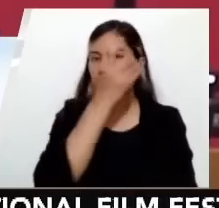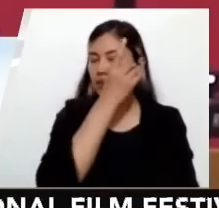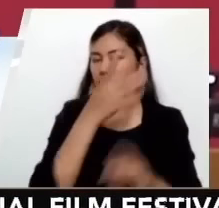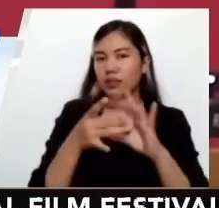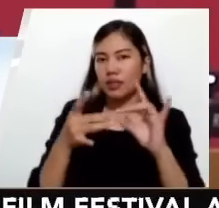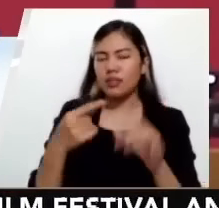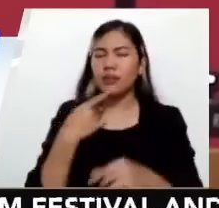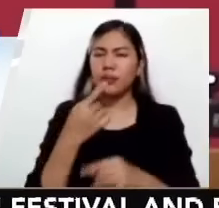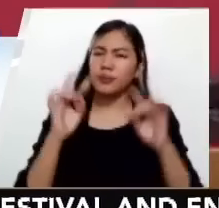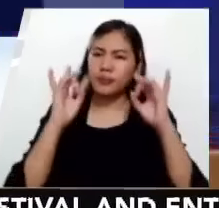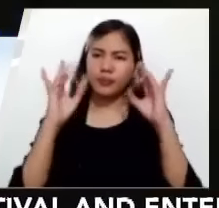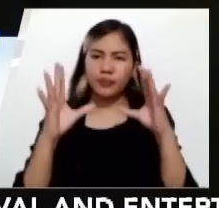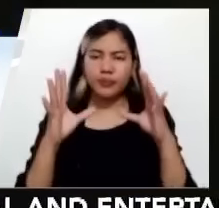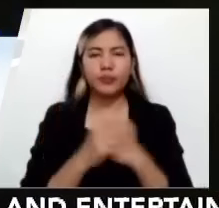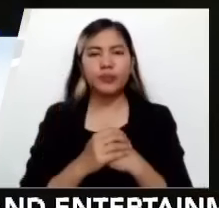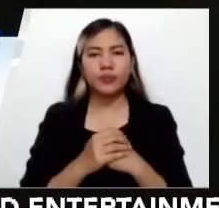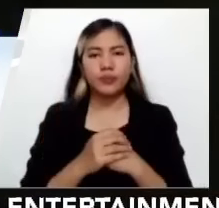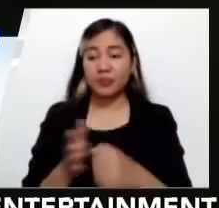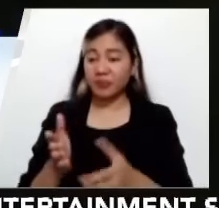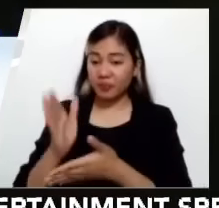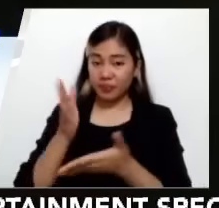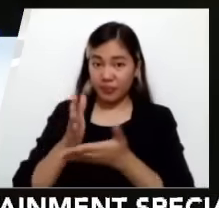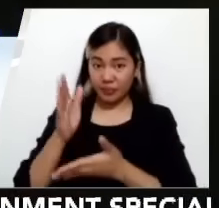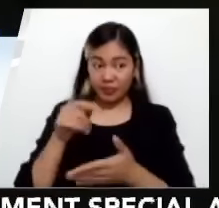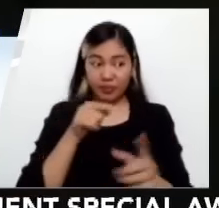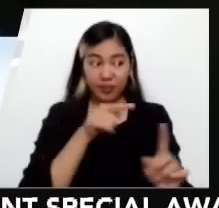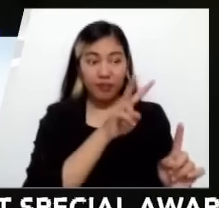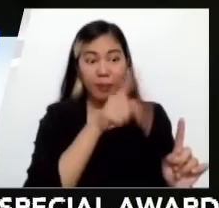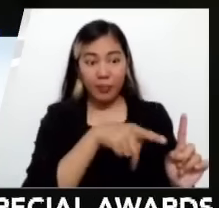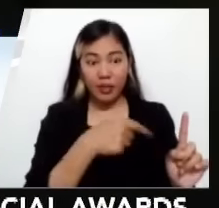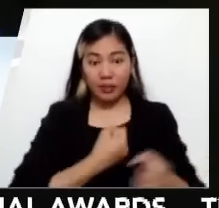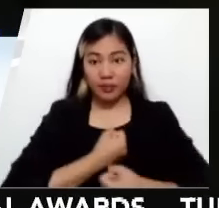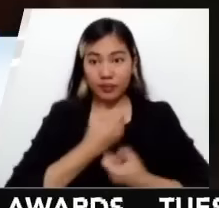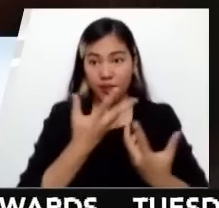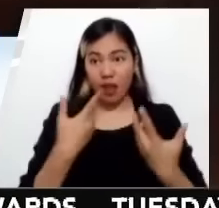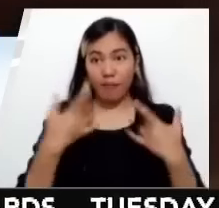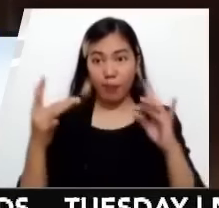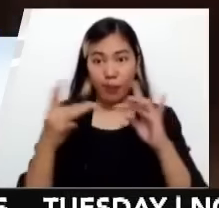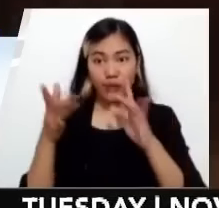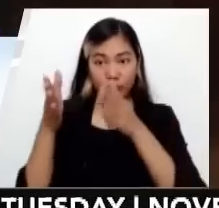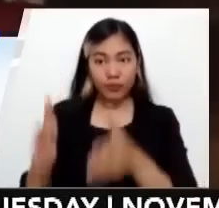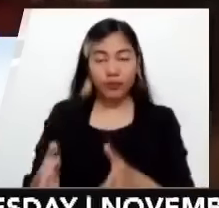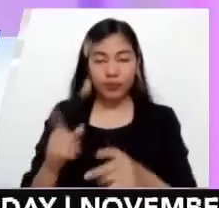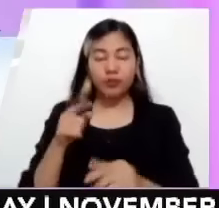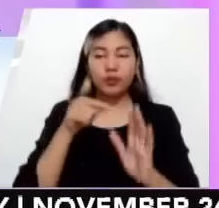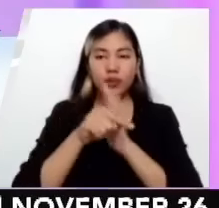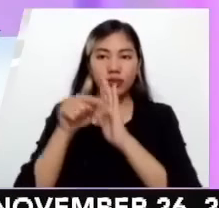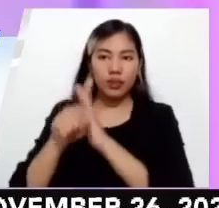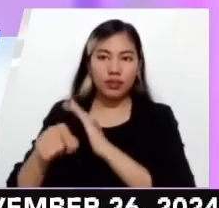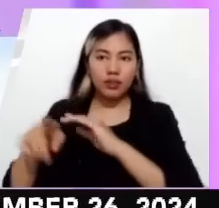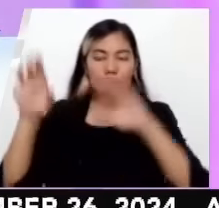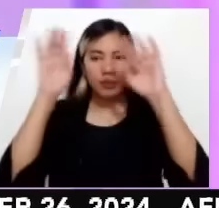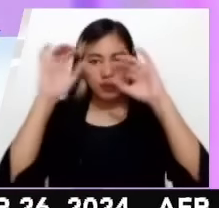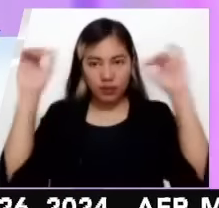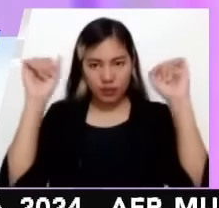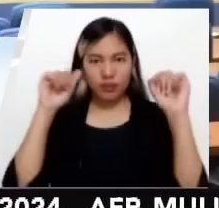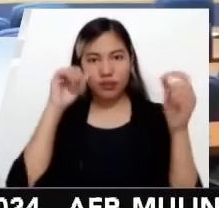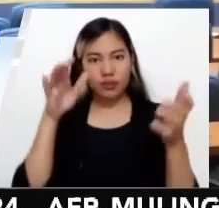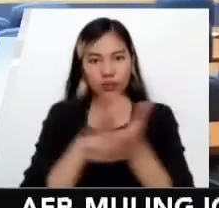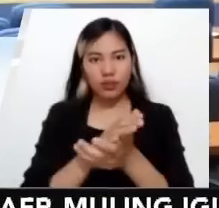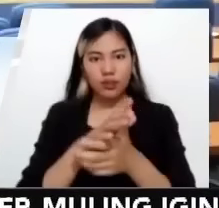at hindi raw maaaring palampasin ang pag-amin ng Bise na may kinontrata na itong papatay kay pangulong Bongbong Marcos first lady Liz Araneta